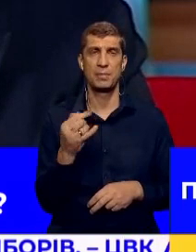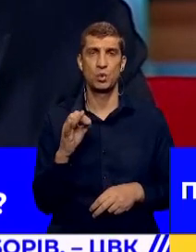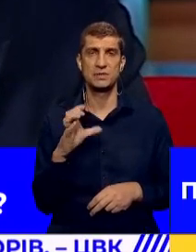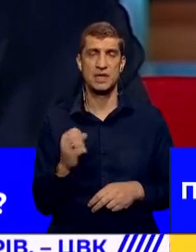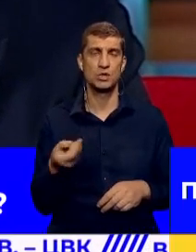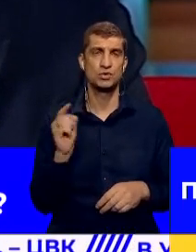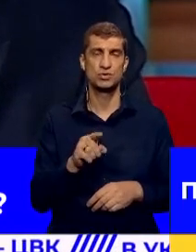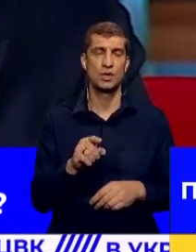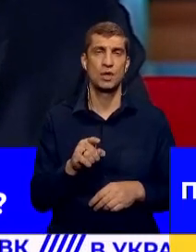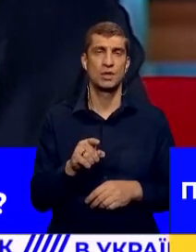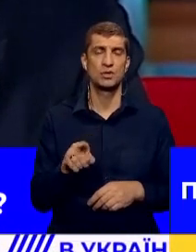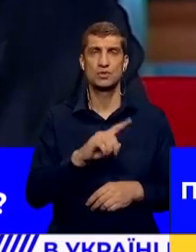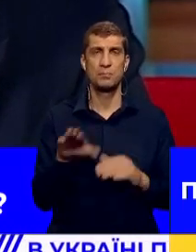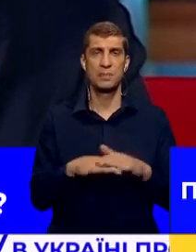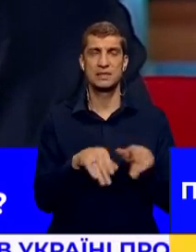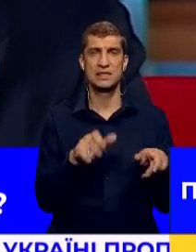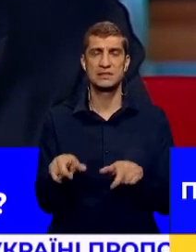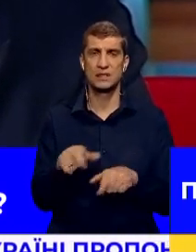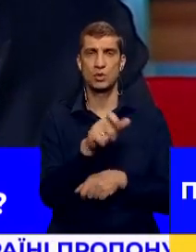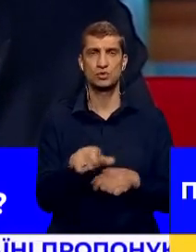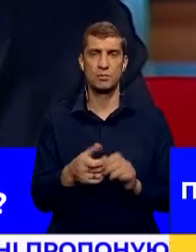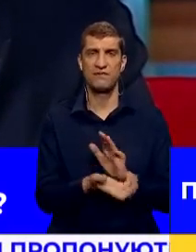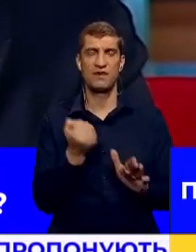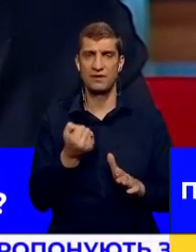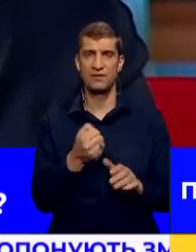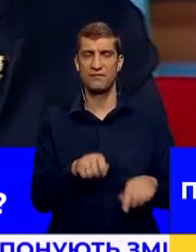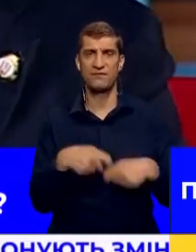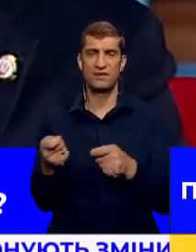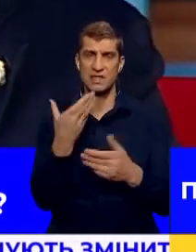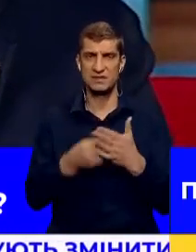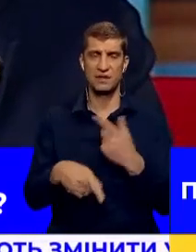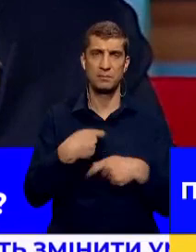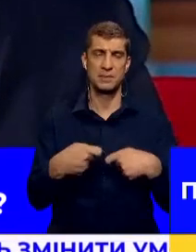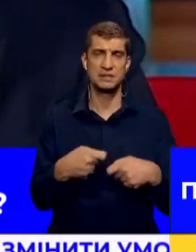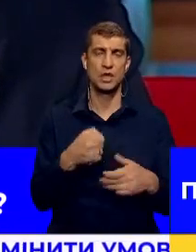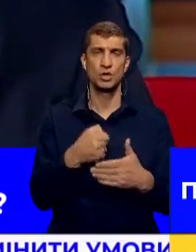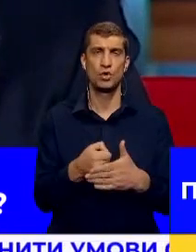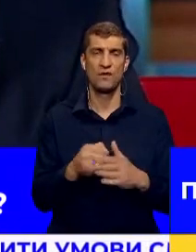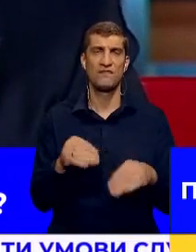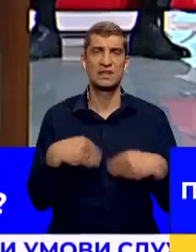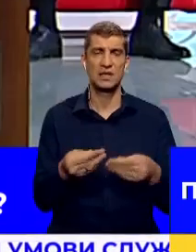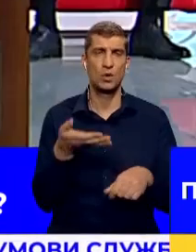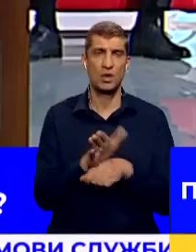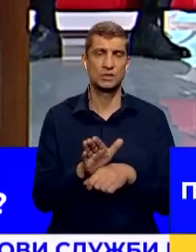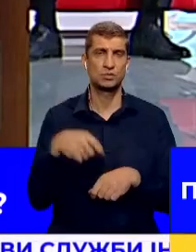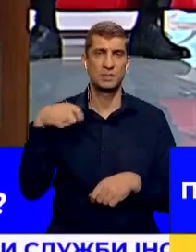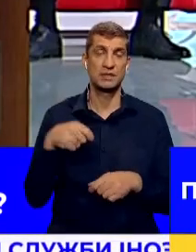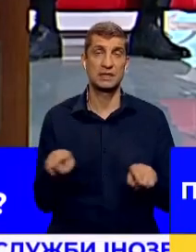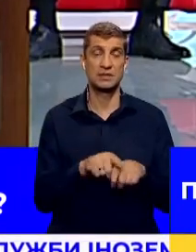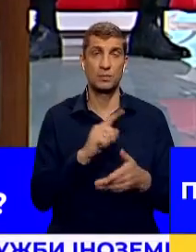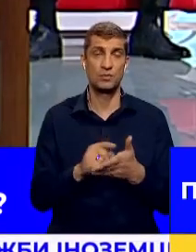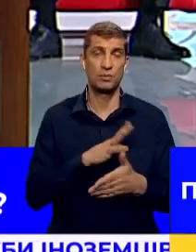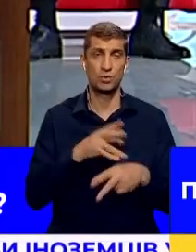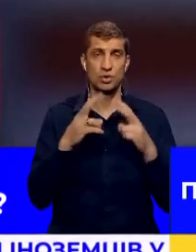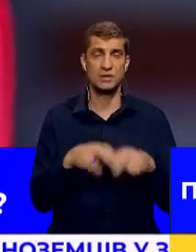що підсанкційні особи вивели свій бізнес до видання указу президента. Так само має бути розслідувано правоохоронцями. Як